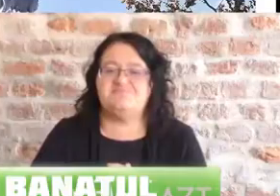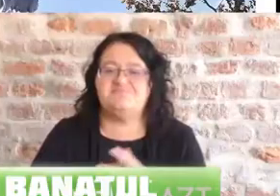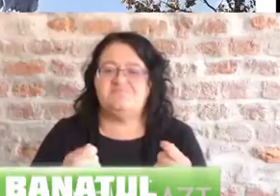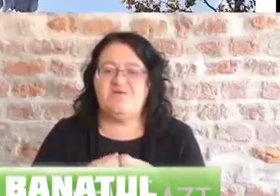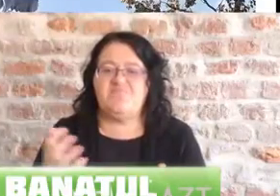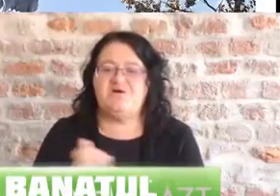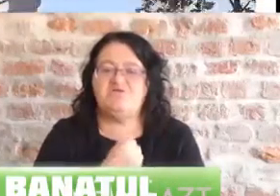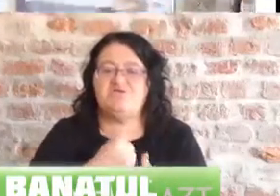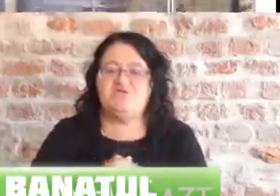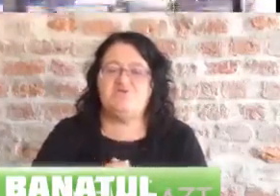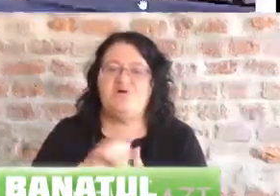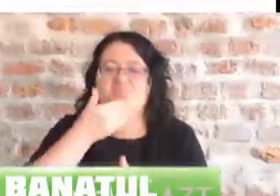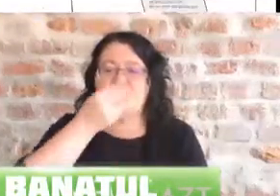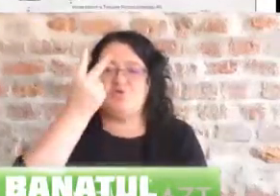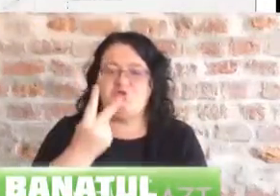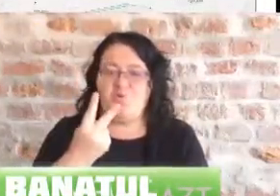Echipa câștigătoare, premiului 2,